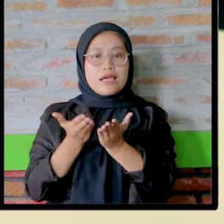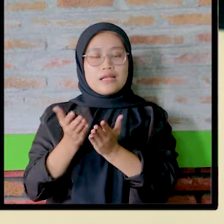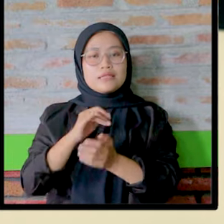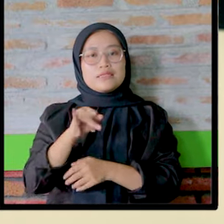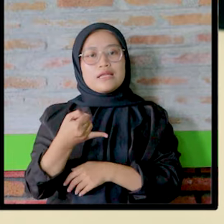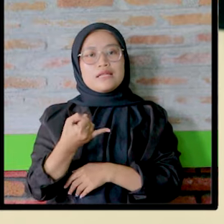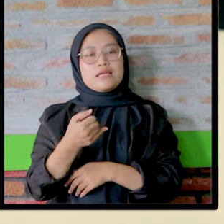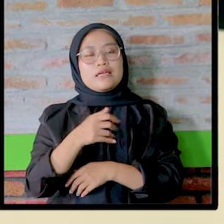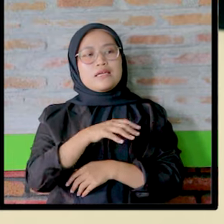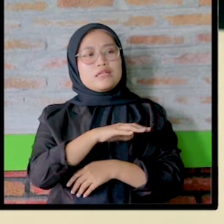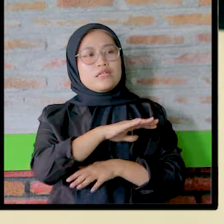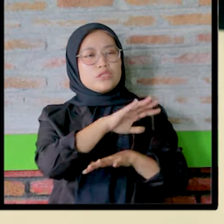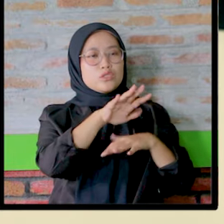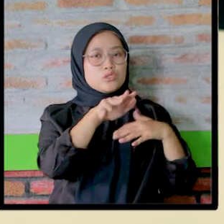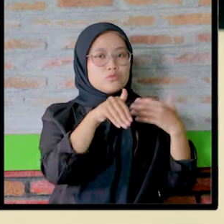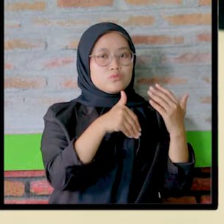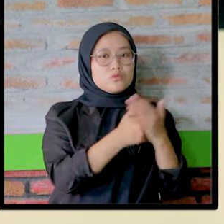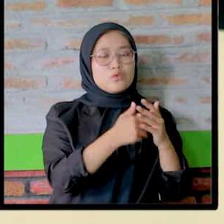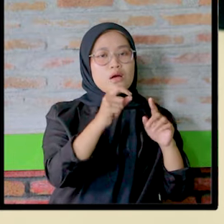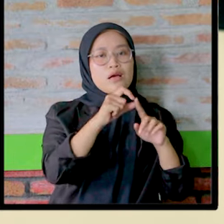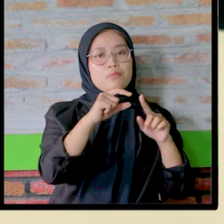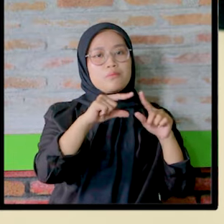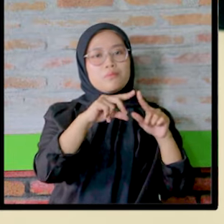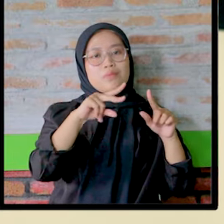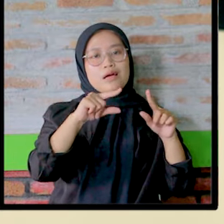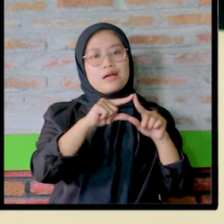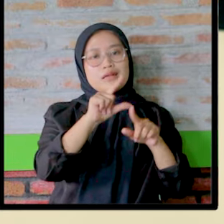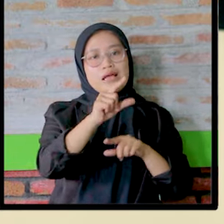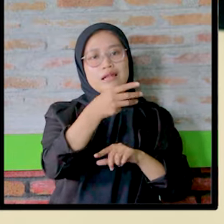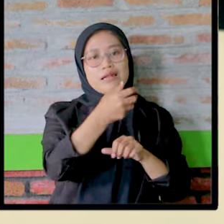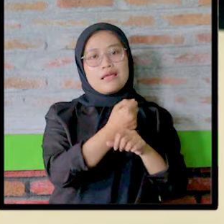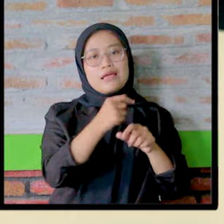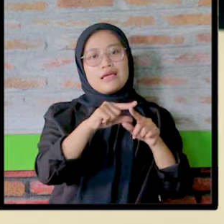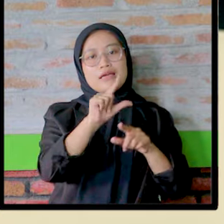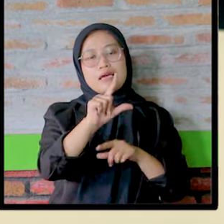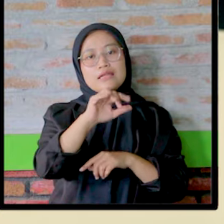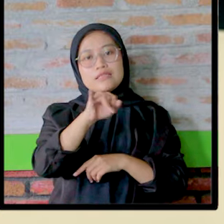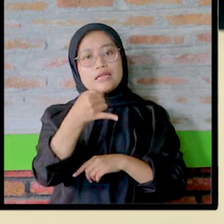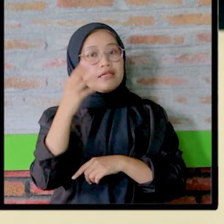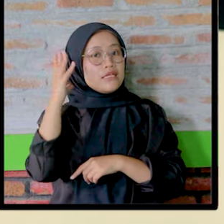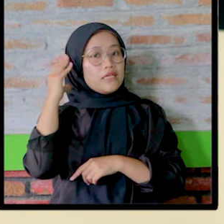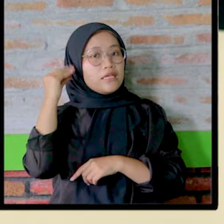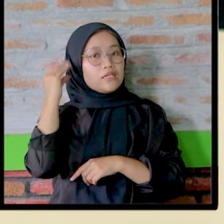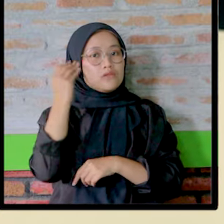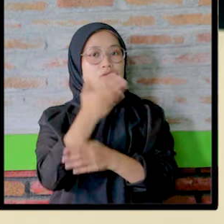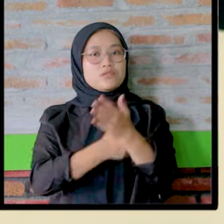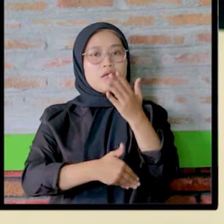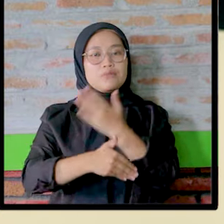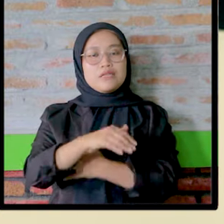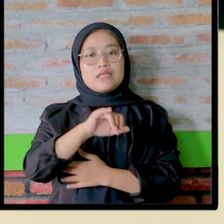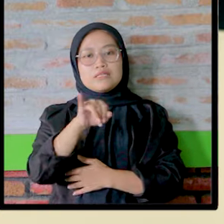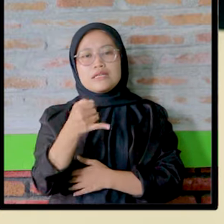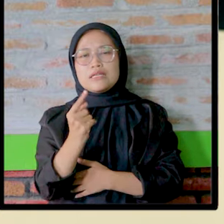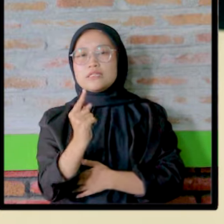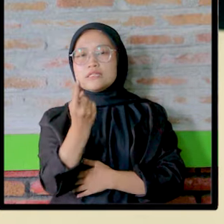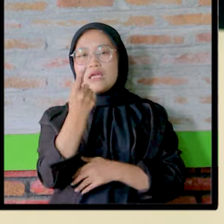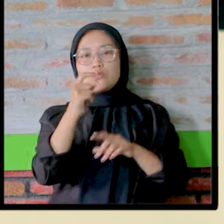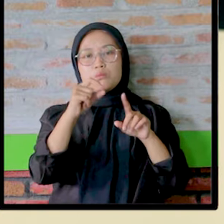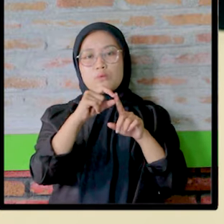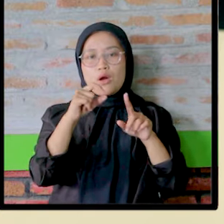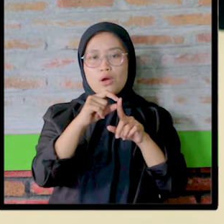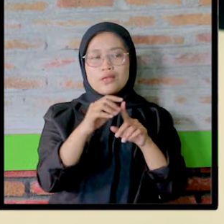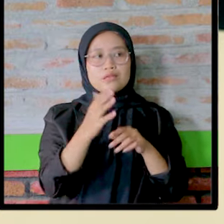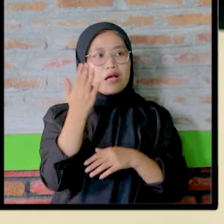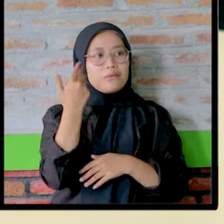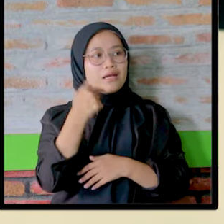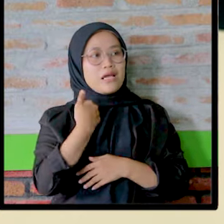kita ada besok kita ada paralegal pasti tentang isu disabilitas menjadi salah satu poin kita juga mengajarkan kemarin dengan